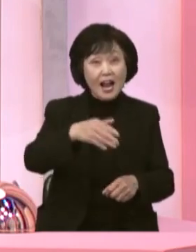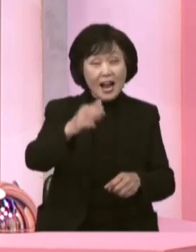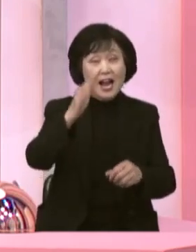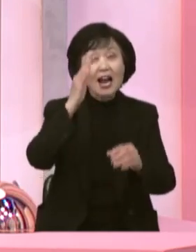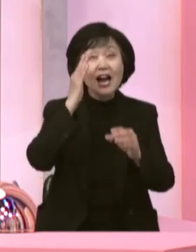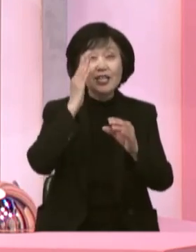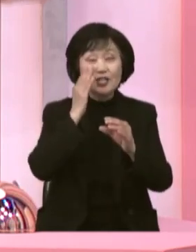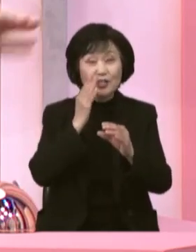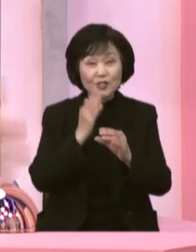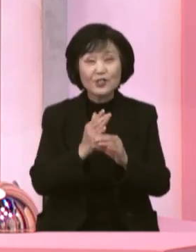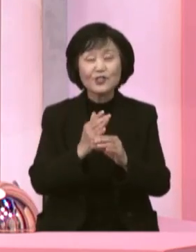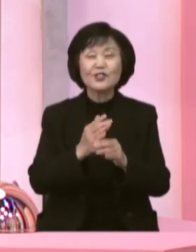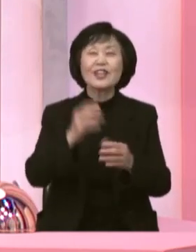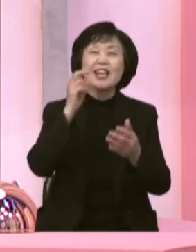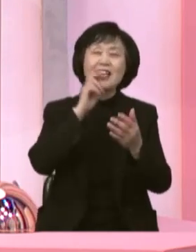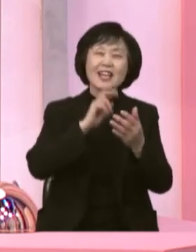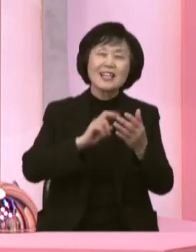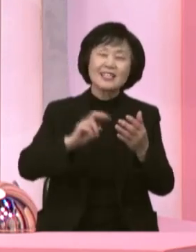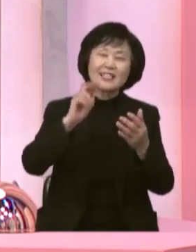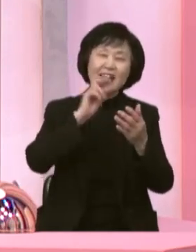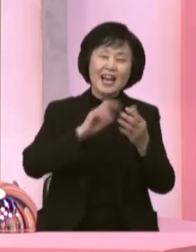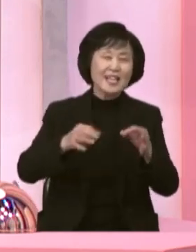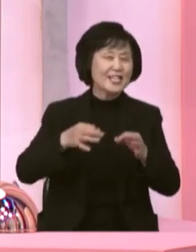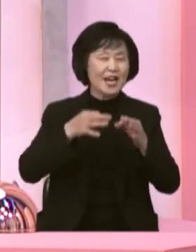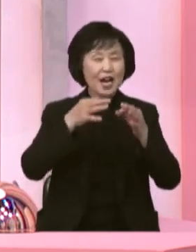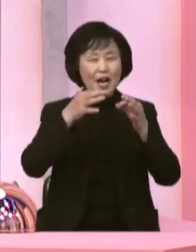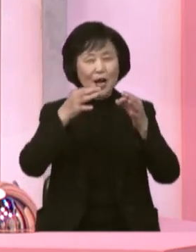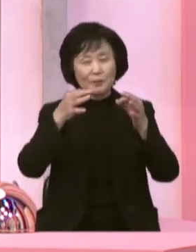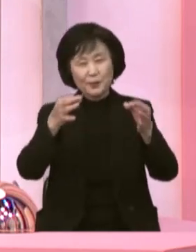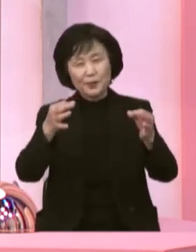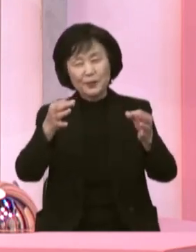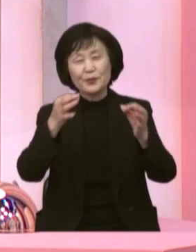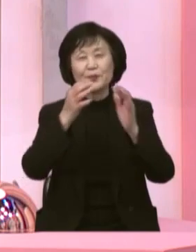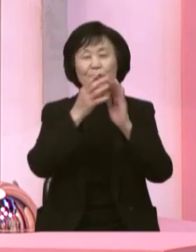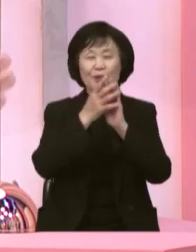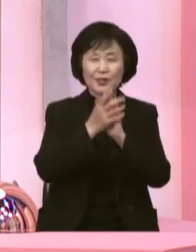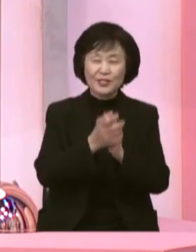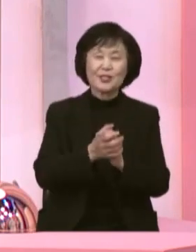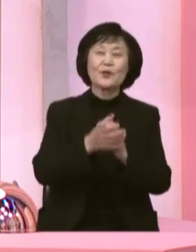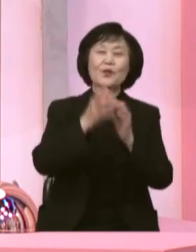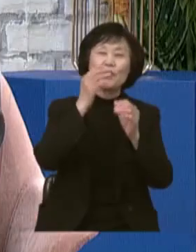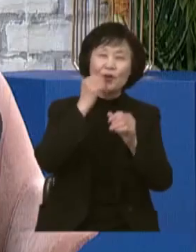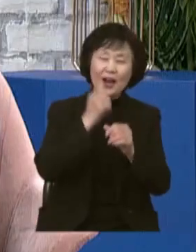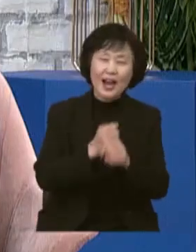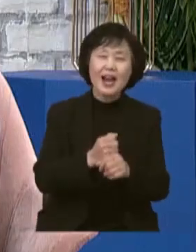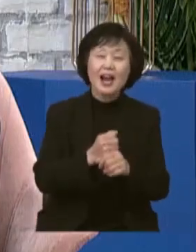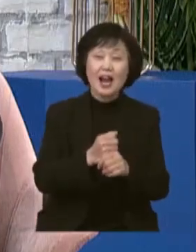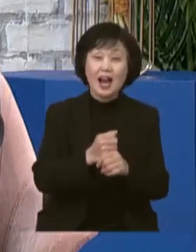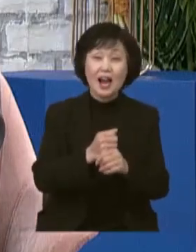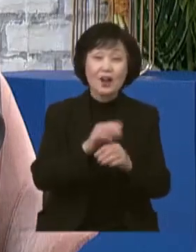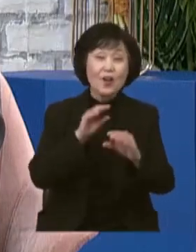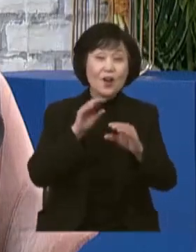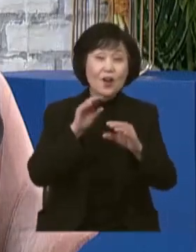거기서 이제 그 준비 쫙 해놓고 이제 시작을 딱 하면 그 동네 잔치가 벌어지는 거예요. 그렇죠.